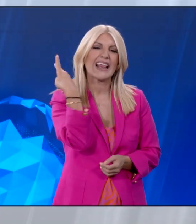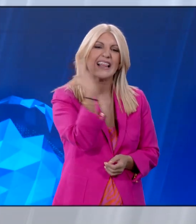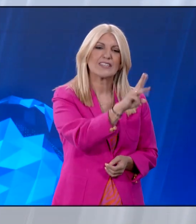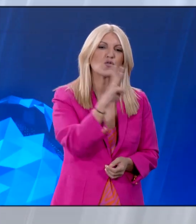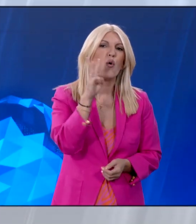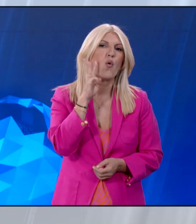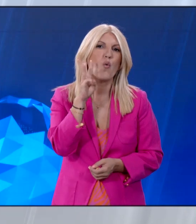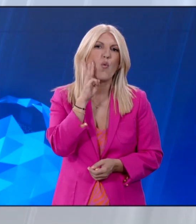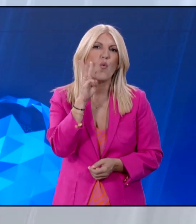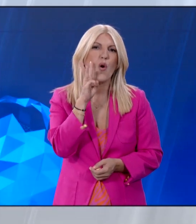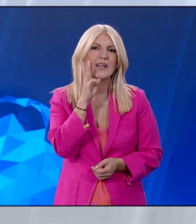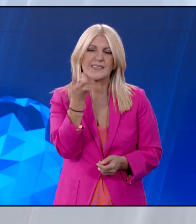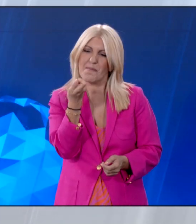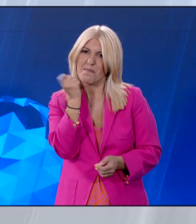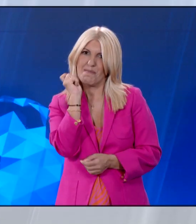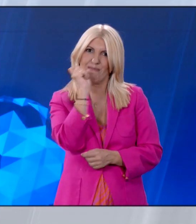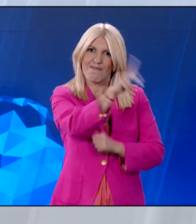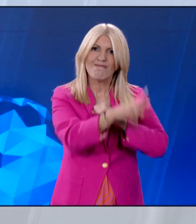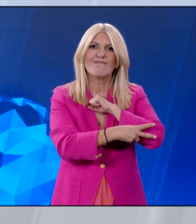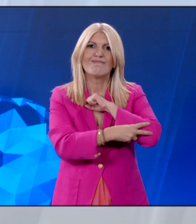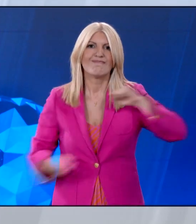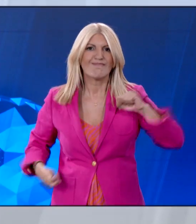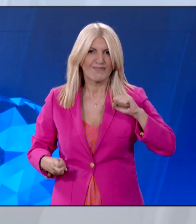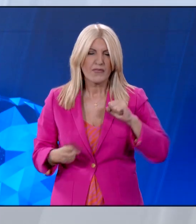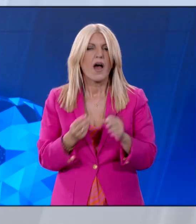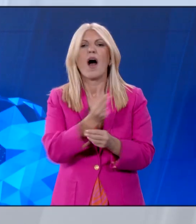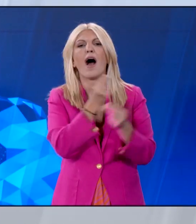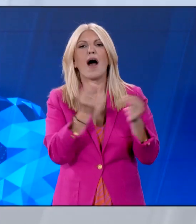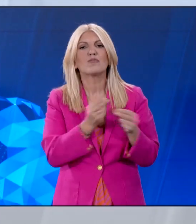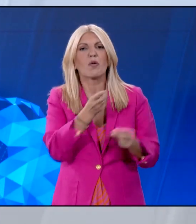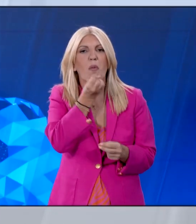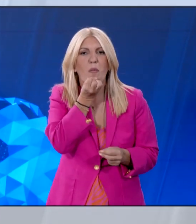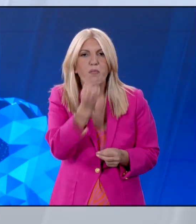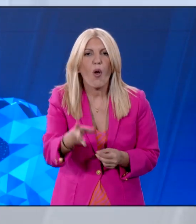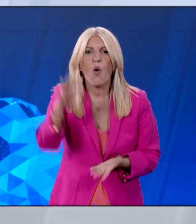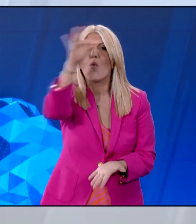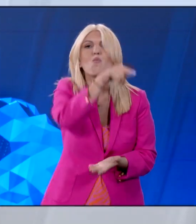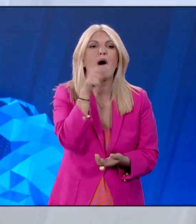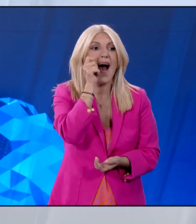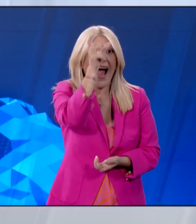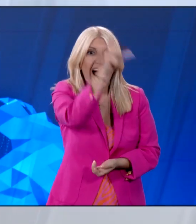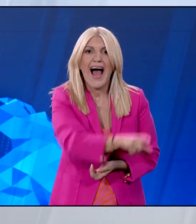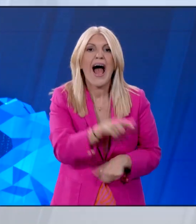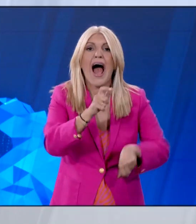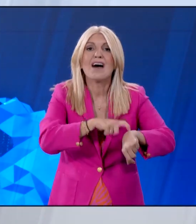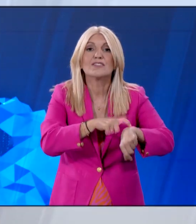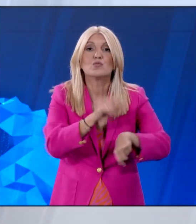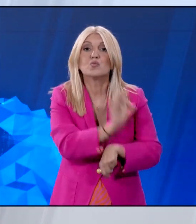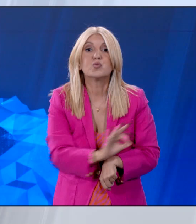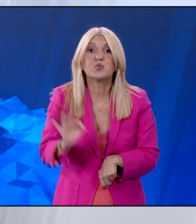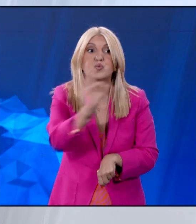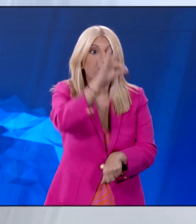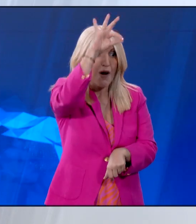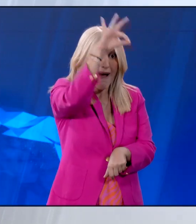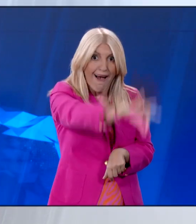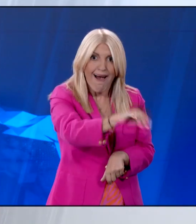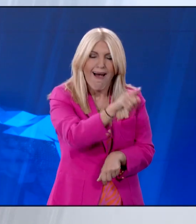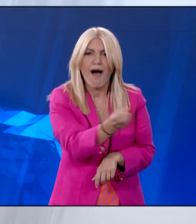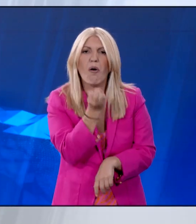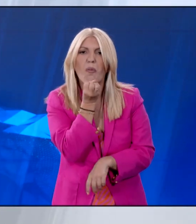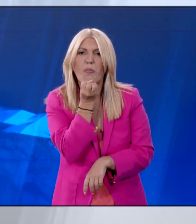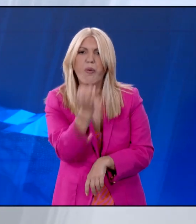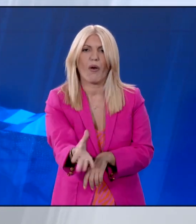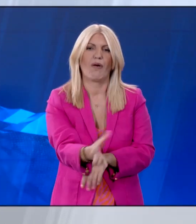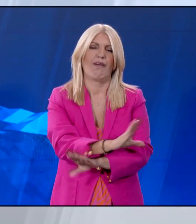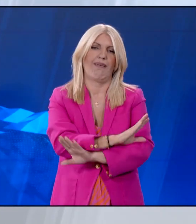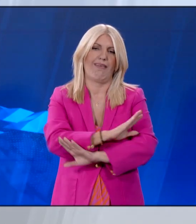κατασκοπευτικού λογισμικού. Το Ισραήλ φέρεται να τοποθέτησε με μήνυμα εξελιγμένο λογισμικό υποκλοπής που εστάλει μέσω WhatsApp στον ηγέτη της Χαμάς, Ισμαήλ